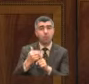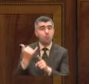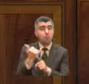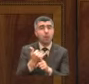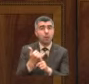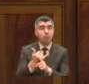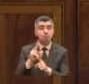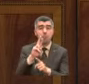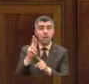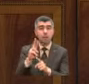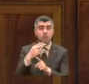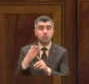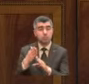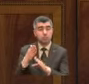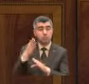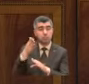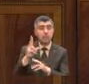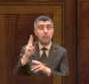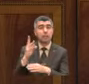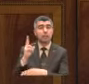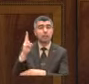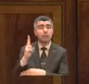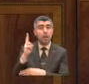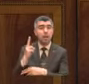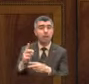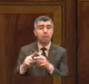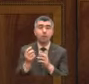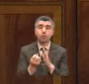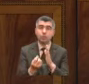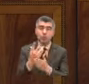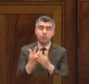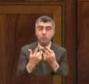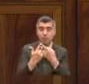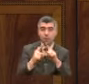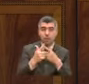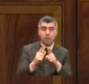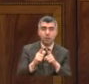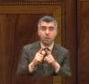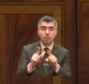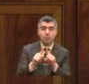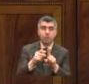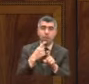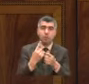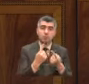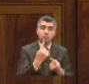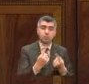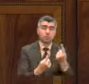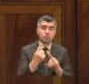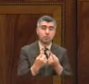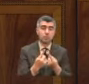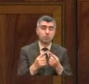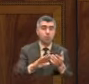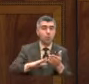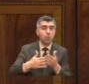صاحب الجلالة لأنه مشى عطى ليها الانطلاقة ودرنا فيها استثمار مهم، واستثمرت في واحد العدد ديال لي لاغون، مرشيكا راه تحول كبير في